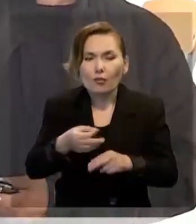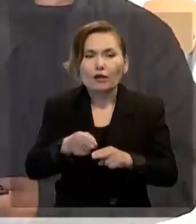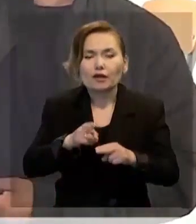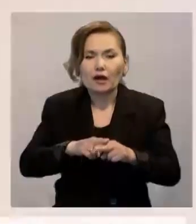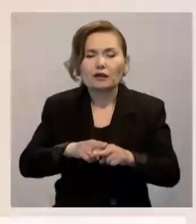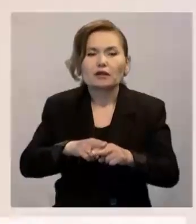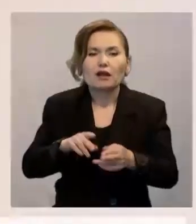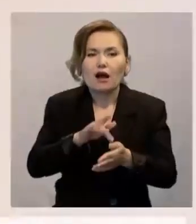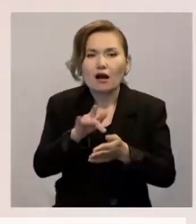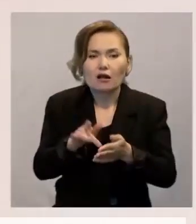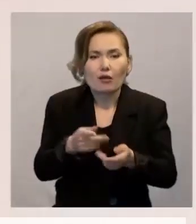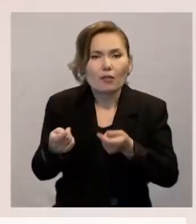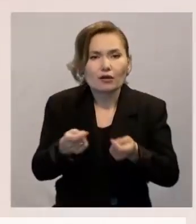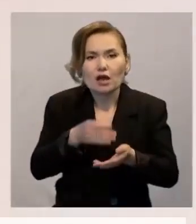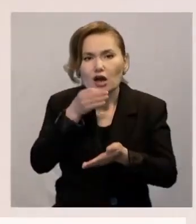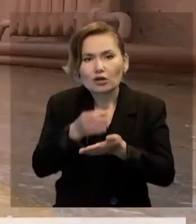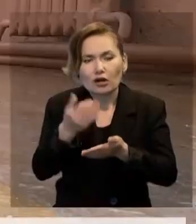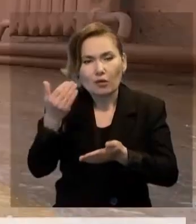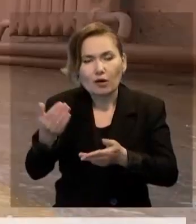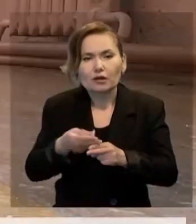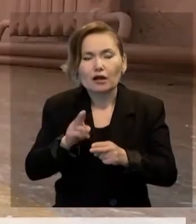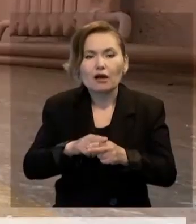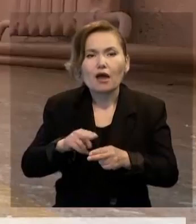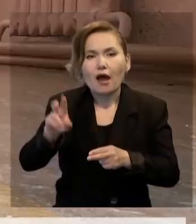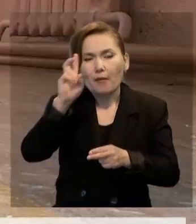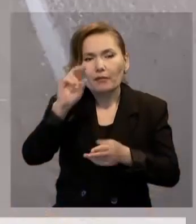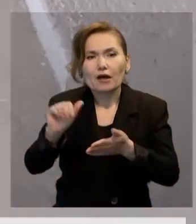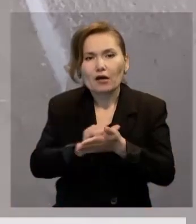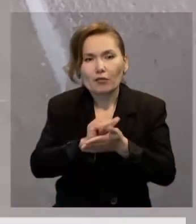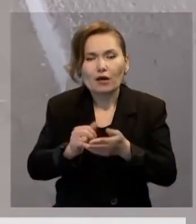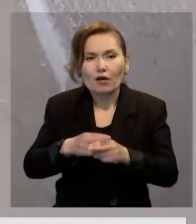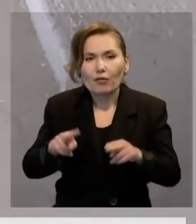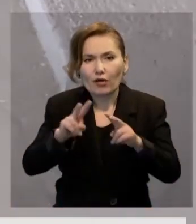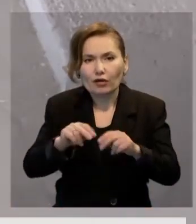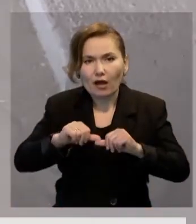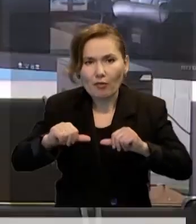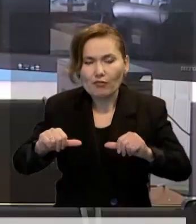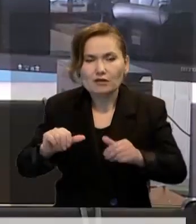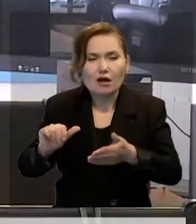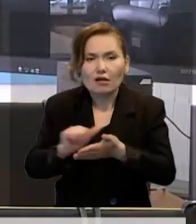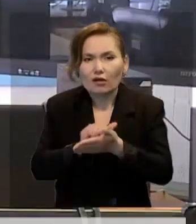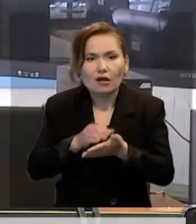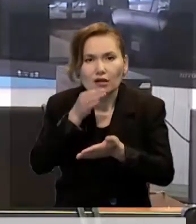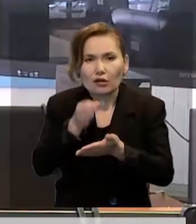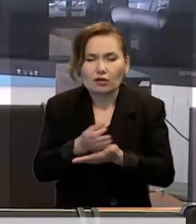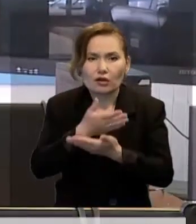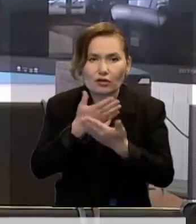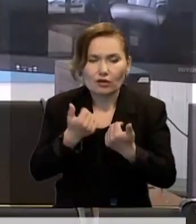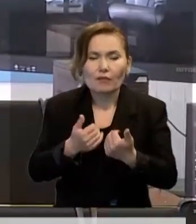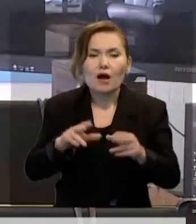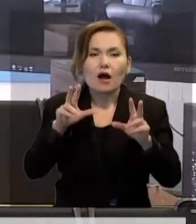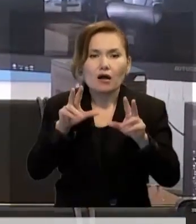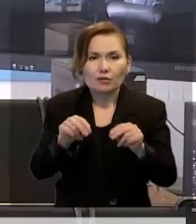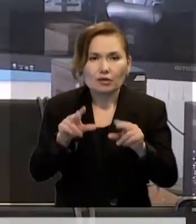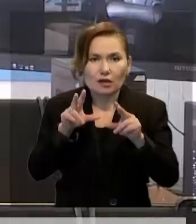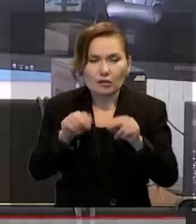қала құрылысы басқармасының берген жауабында құжаттың мемлекеттік сараптамасы осы күнге дейін шықпаған. Талат деп айтады,